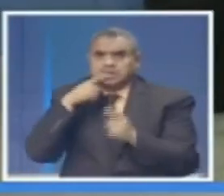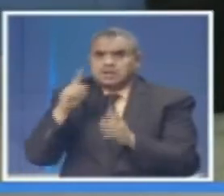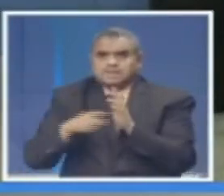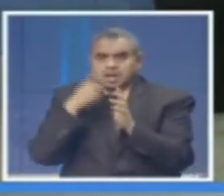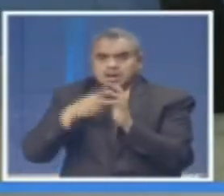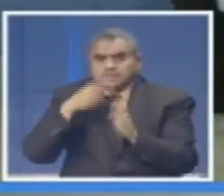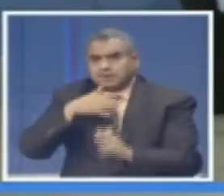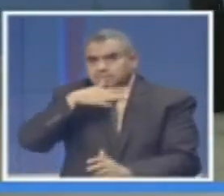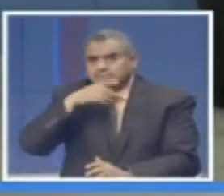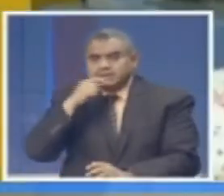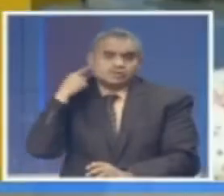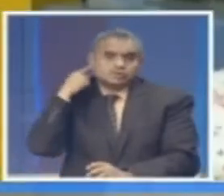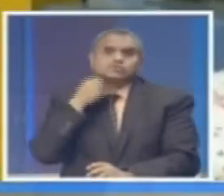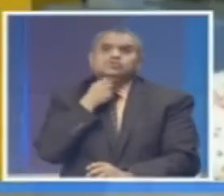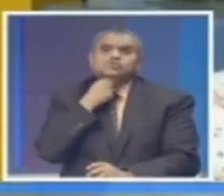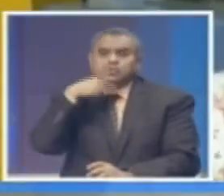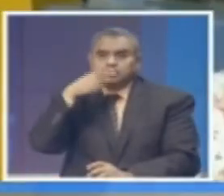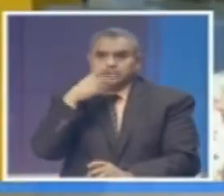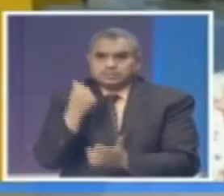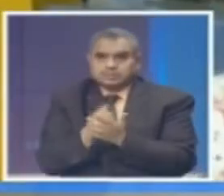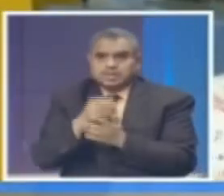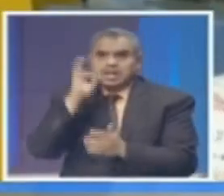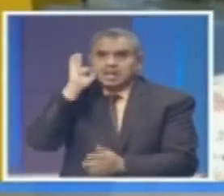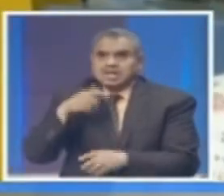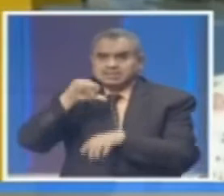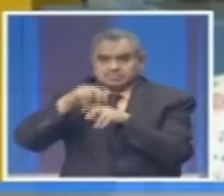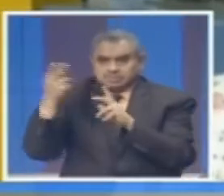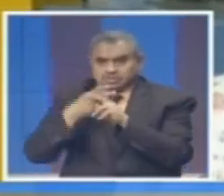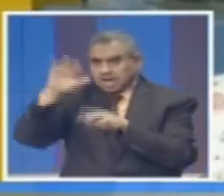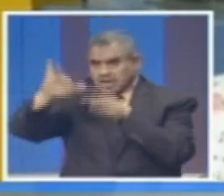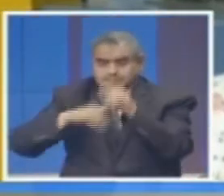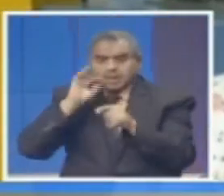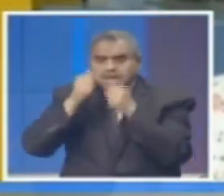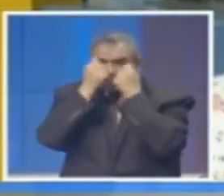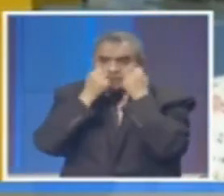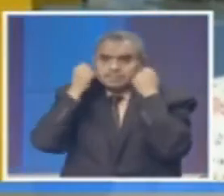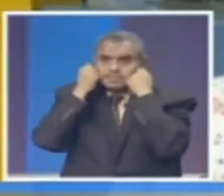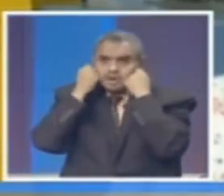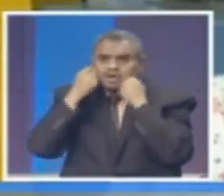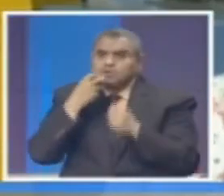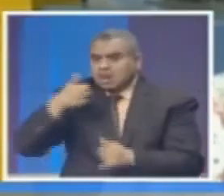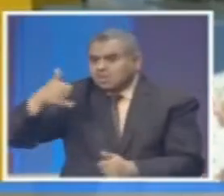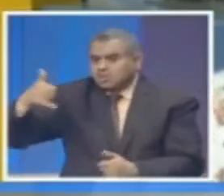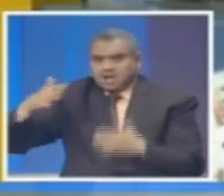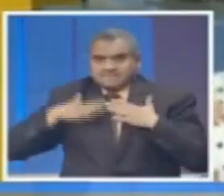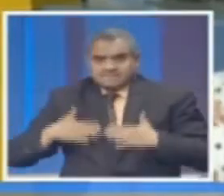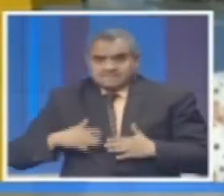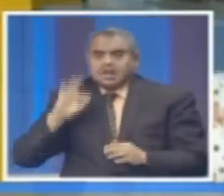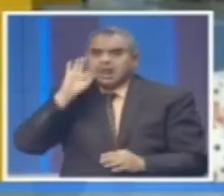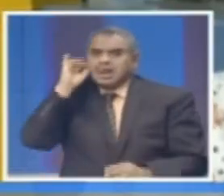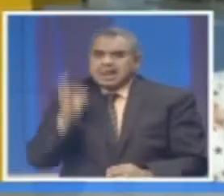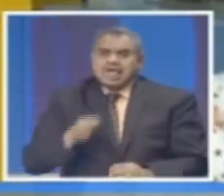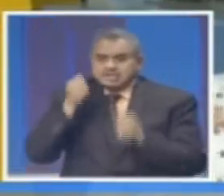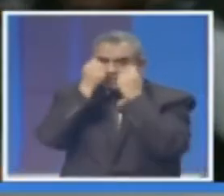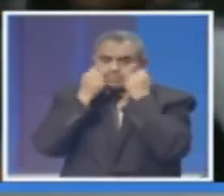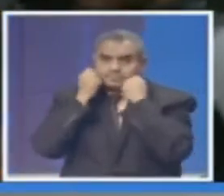بتبقى موجوده في اي محطه يعني. لا، ما حدش بيخش من غير كمامه خالص يعني، دايما في ناس واقفة ما بيدخلش حد استحالة من